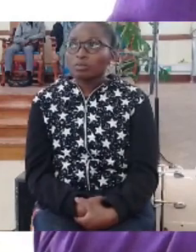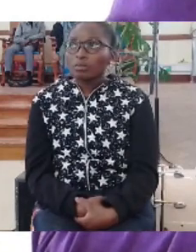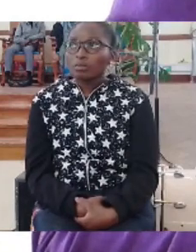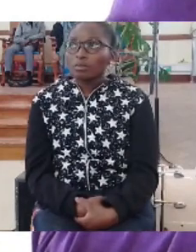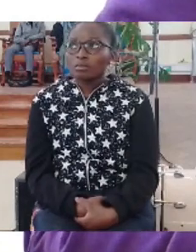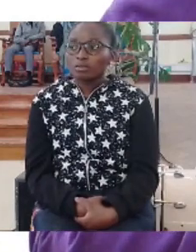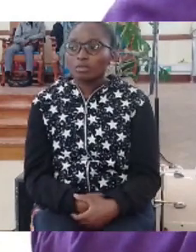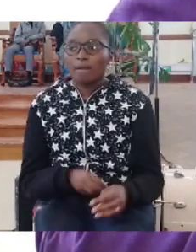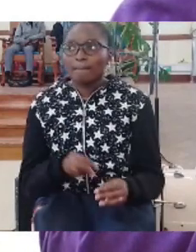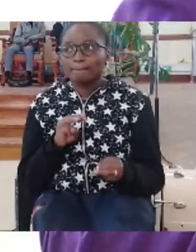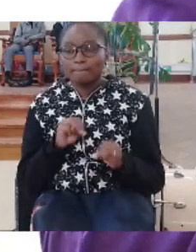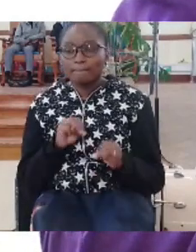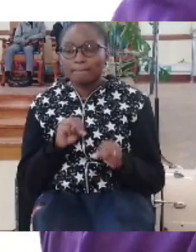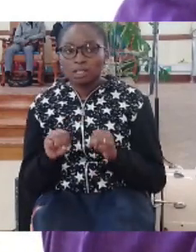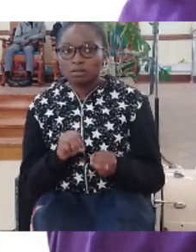Madhayo.